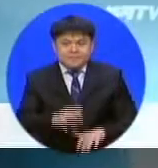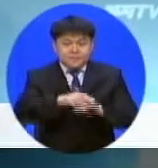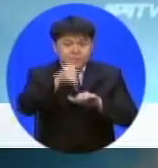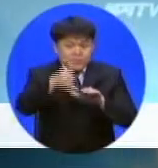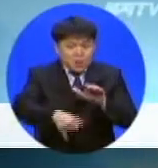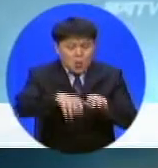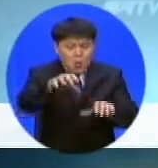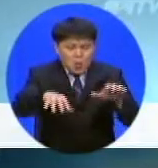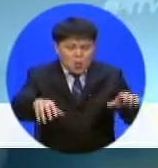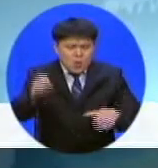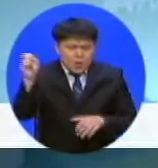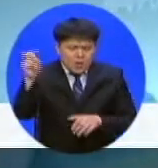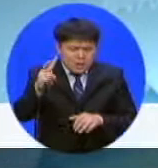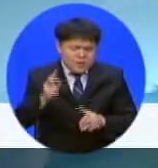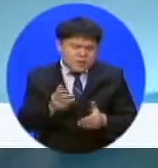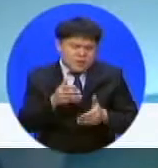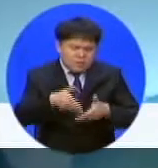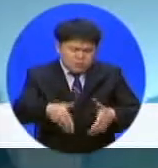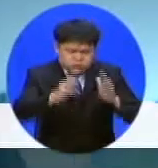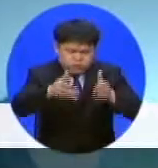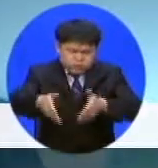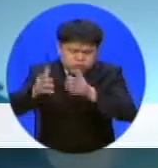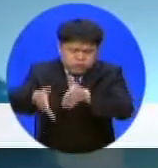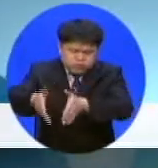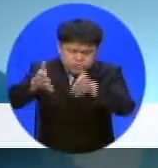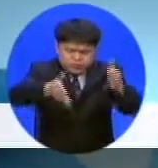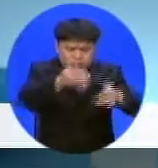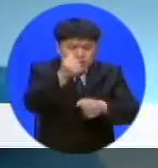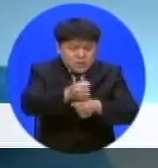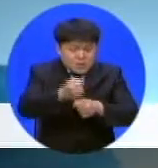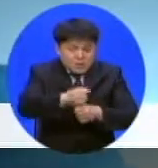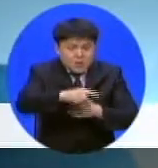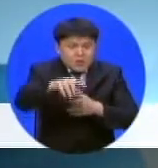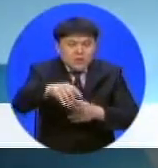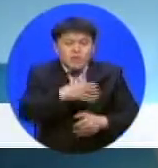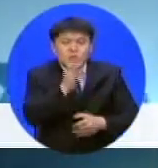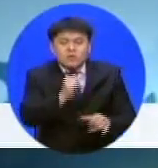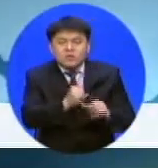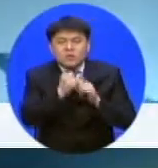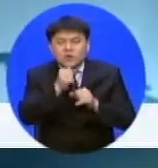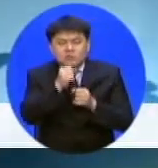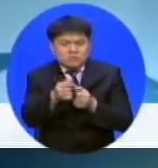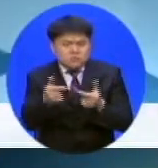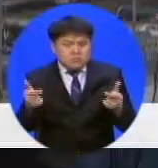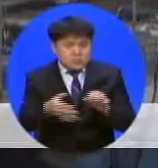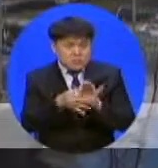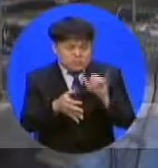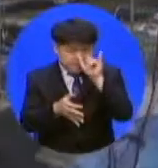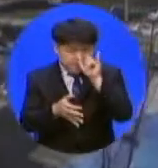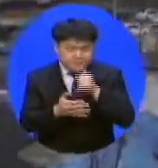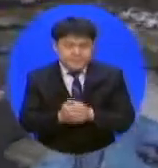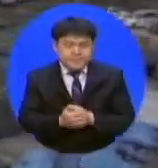농촌지역의 급격한 지역개발이 지역 노인의 자살률에 영향을 미치는 것으로 나타났습니다.